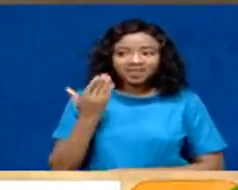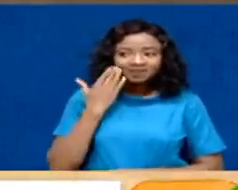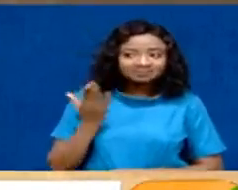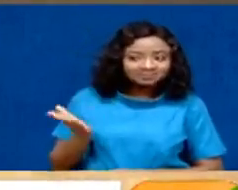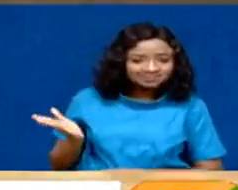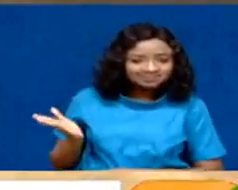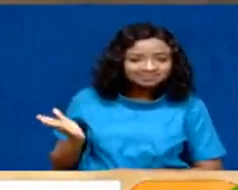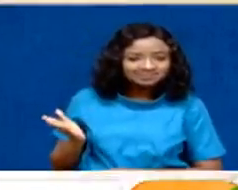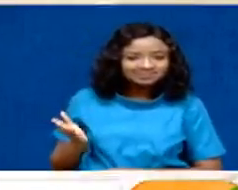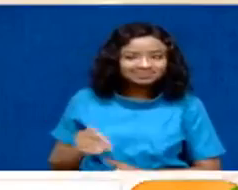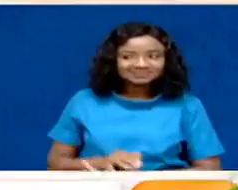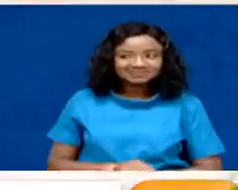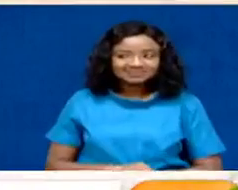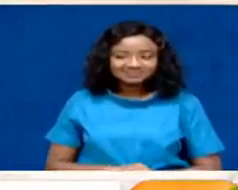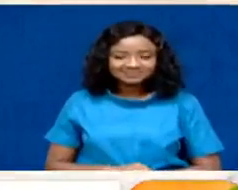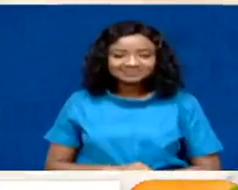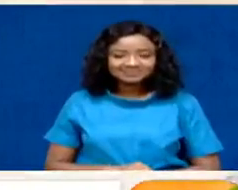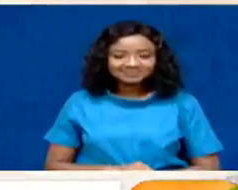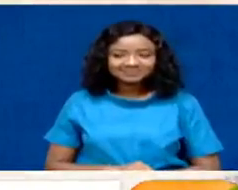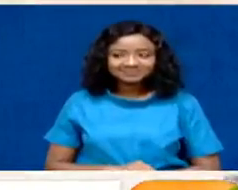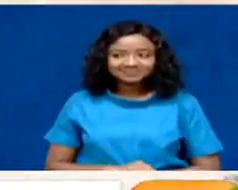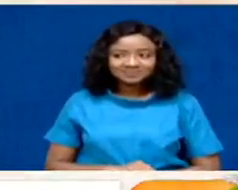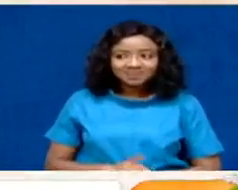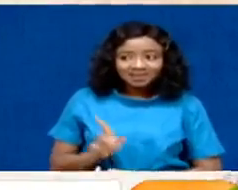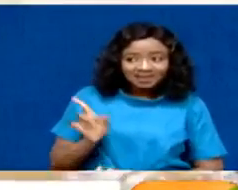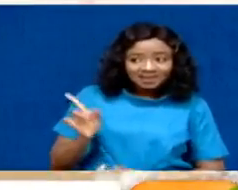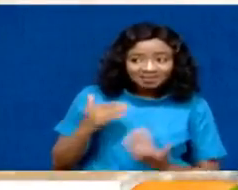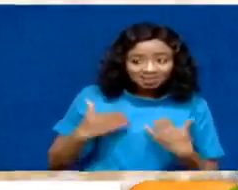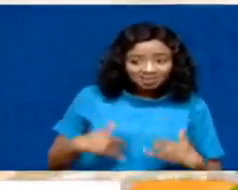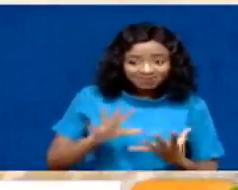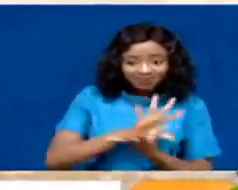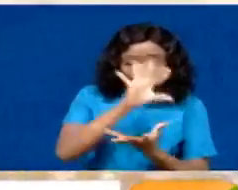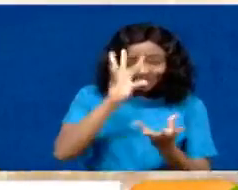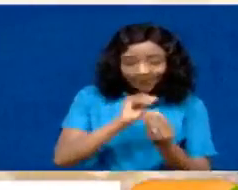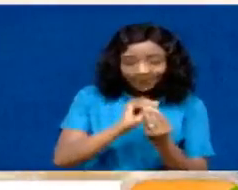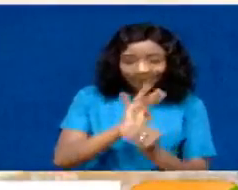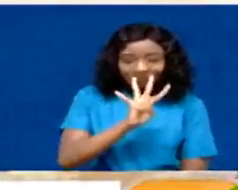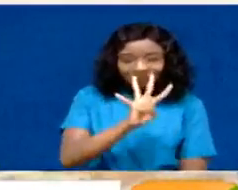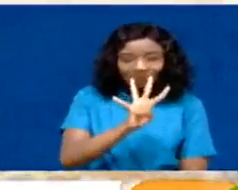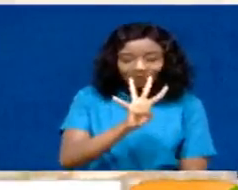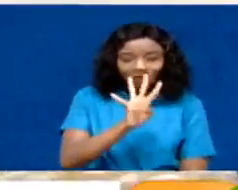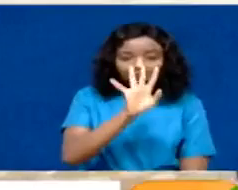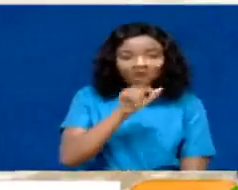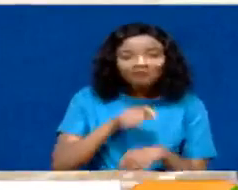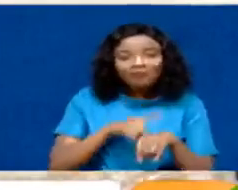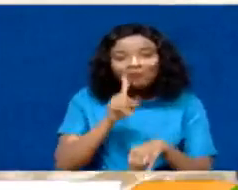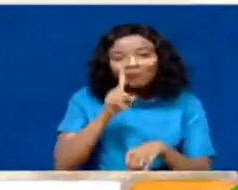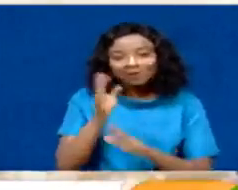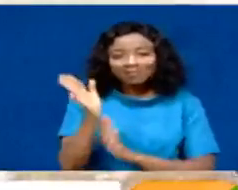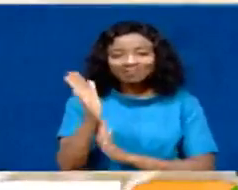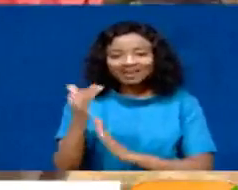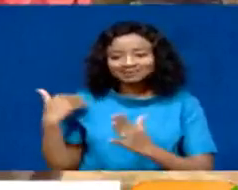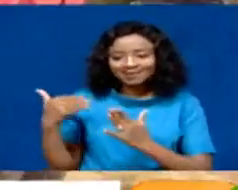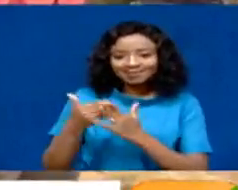mto Yala ukishuka kwa ghadhabu. Mwili huu ukifikisha 4 idadi ya miili iliyopatikana tangu Alhamisi wiki iliyopita